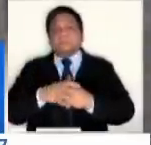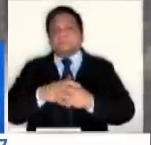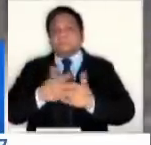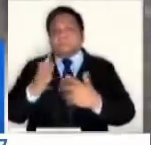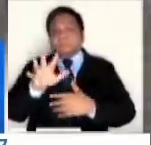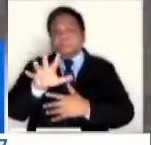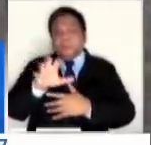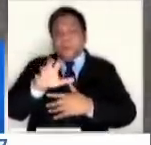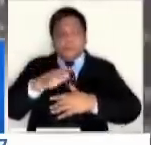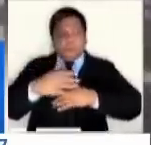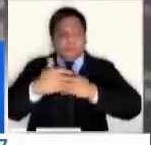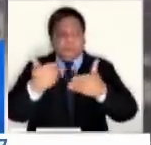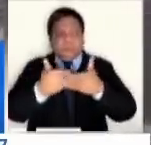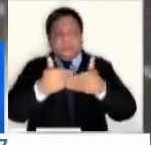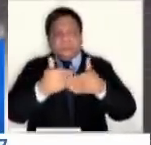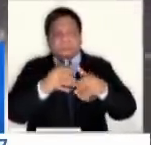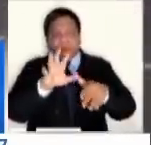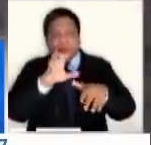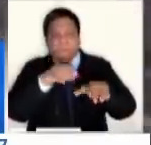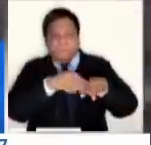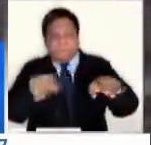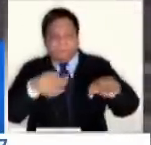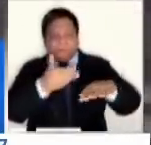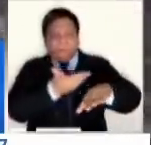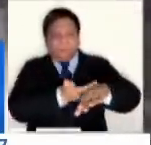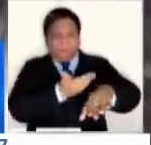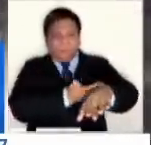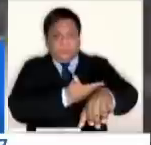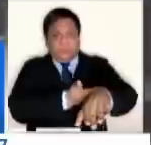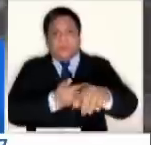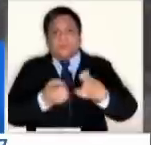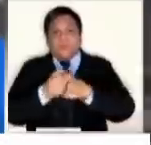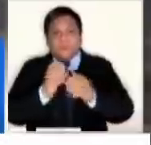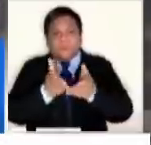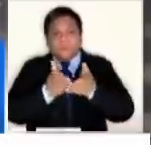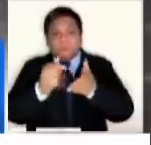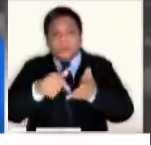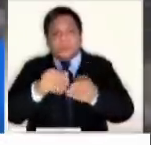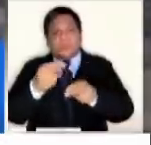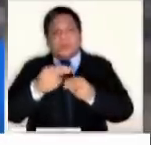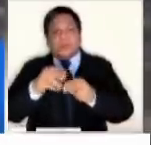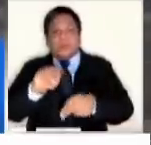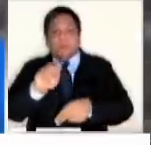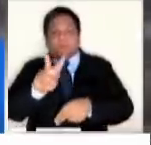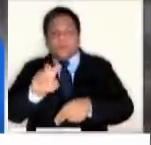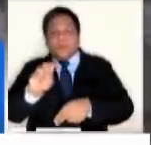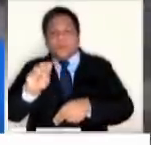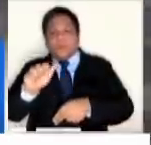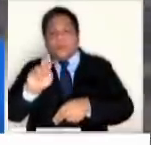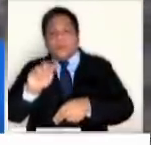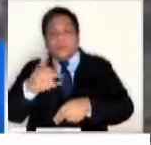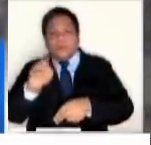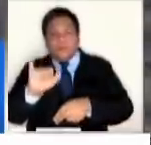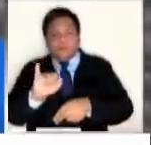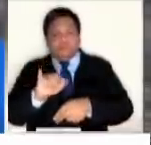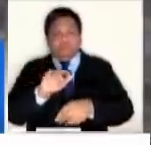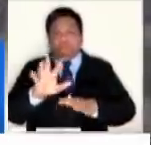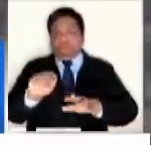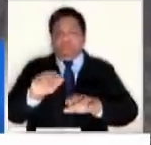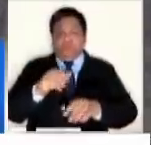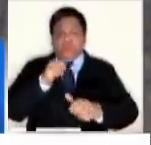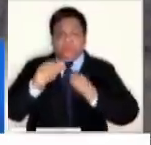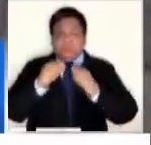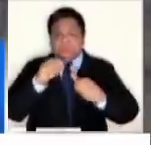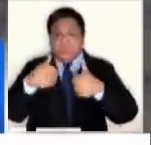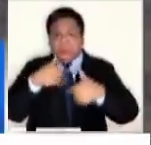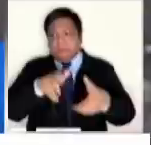Galing umano ito sa yateng MV Sarangani. Una nang itinanggi ng may-ari ng yate na may langis silang itinapon sa dagat. Kumuha